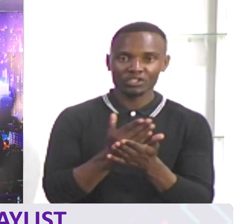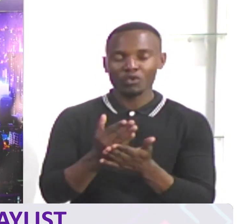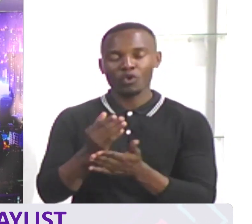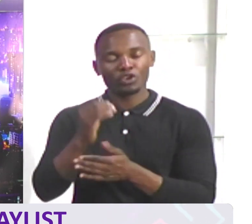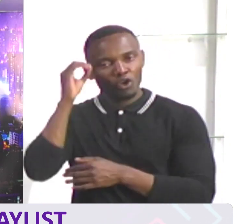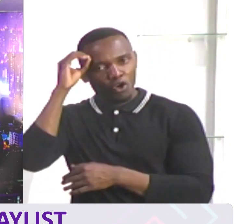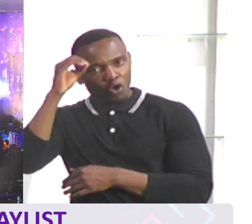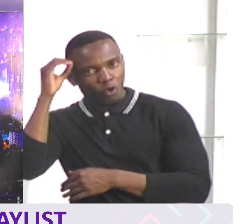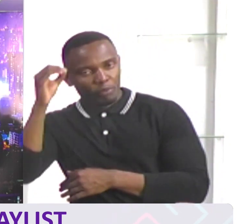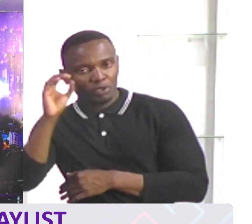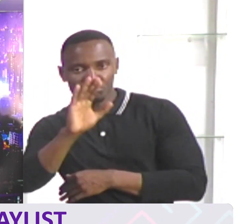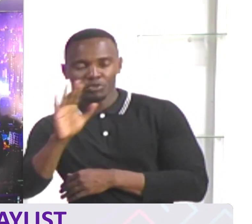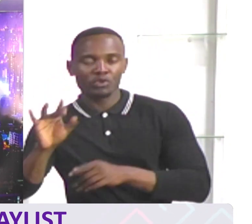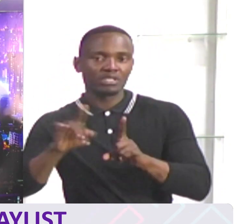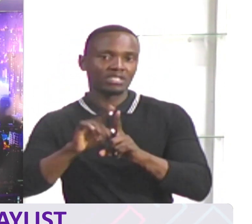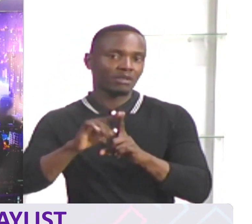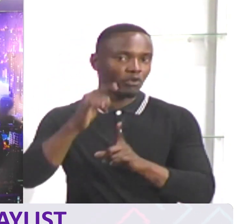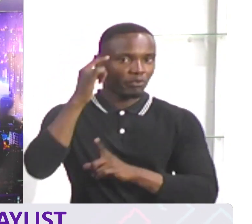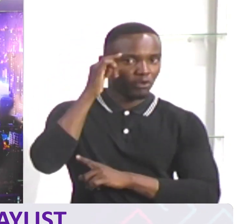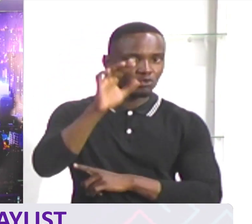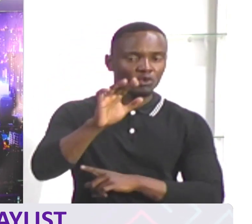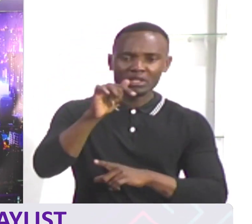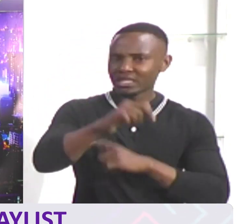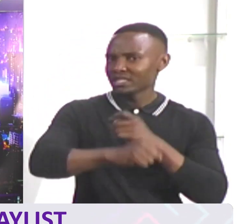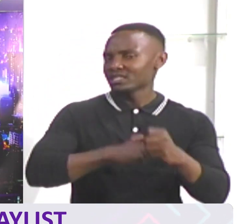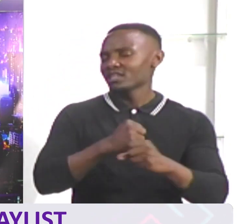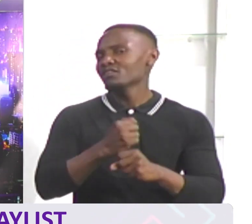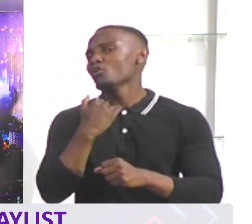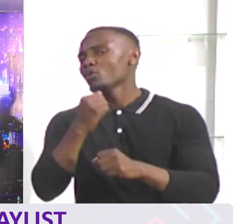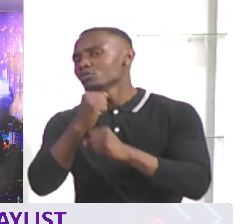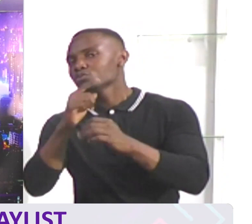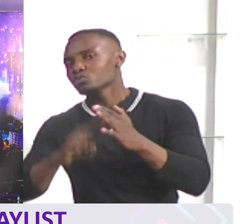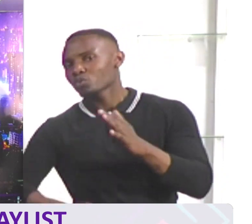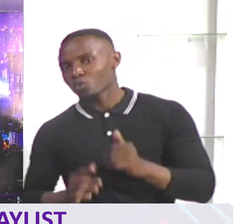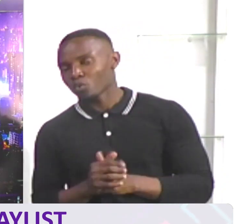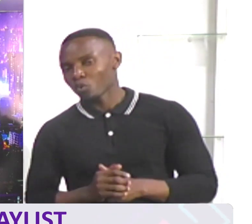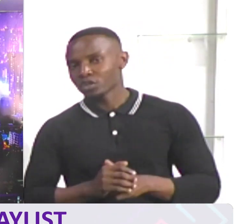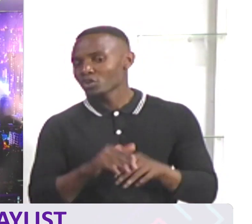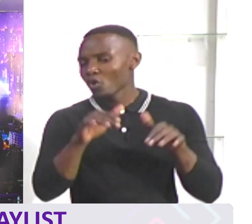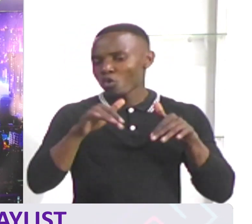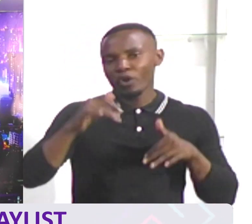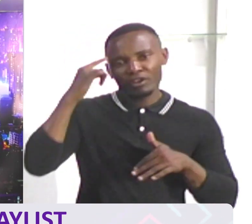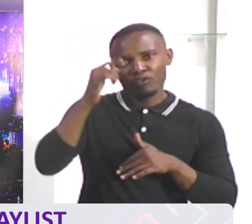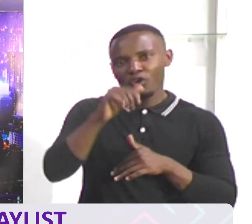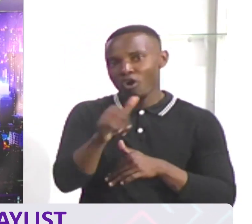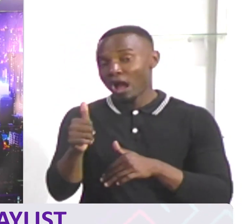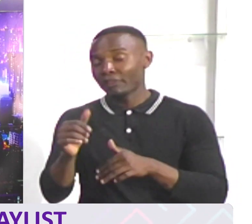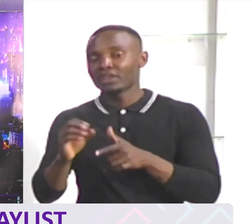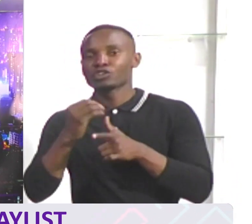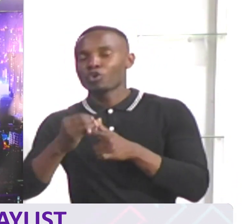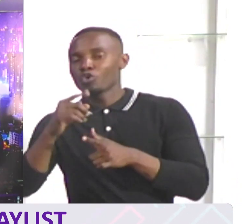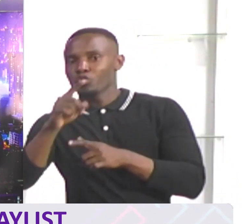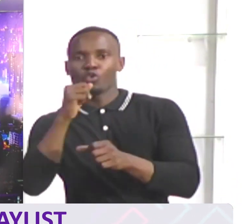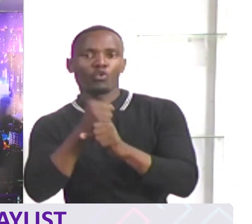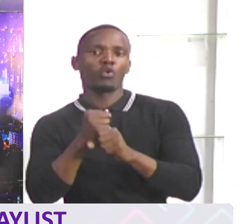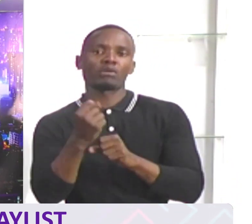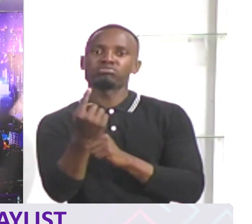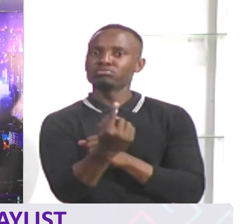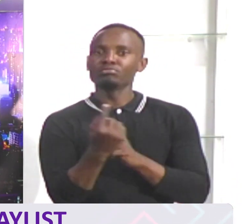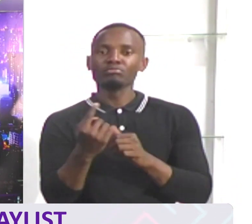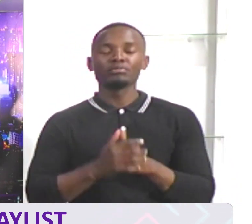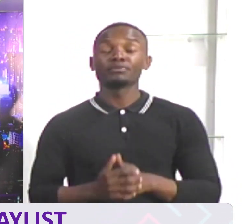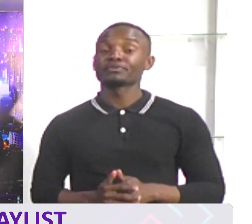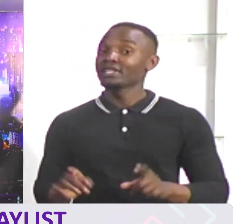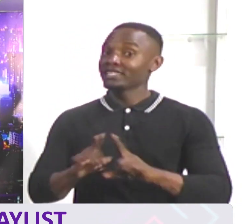tuambie. Hii ile mwaka unajituma mtu wangu ama unakoja kutumwa. Na tola pala sasa maniaje. Ya mmoja mtu yote. Na hata ni kama mtu mmoja Brady, tuko naye in the same